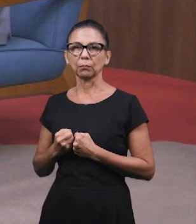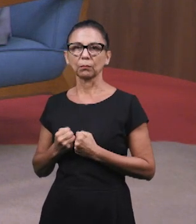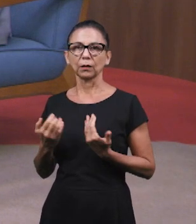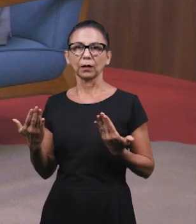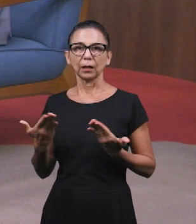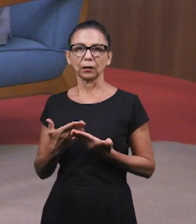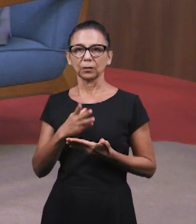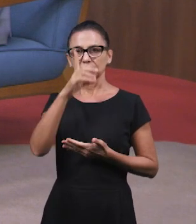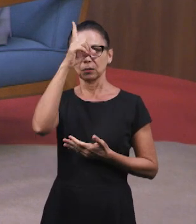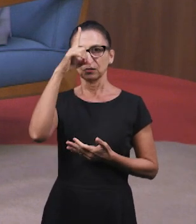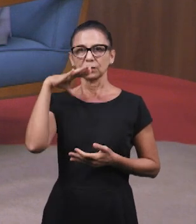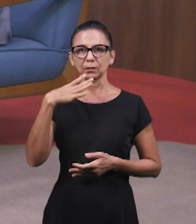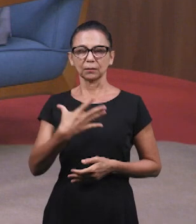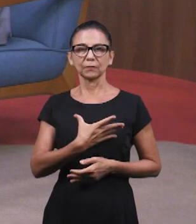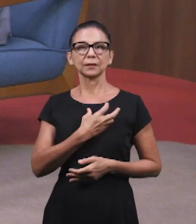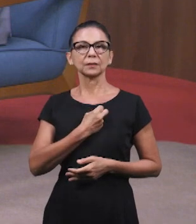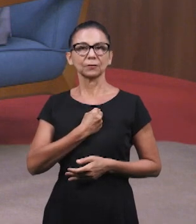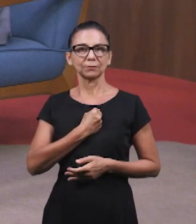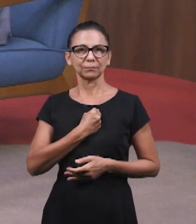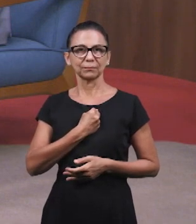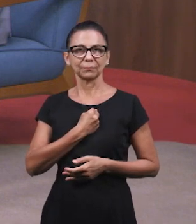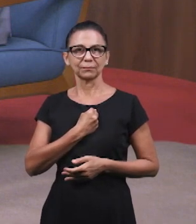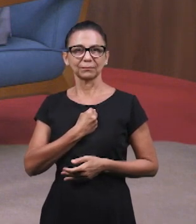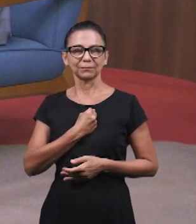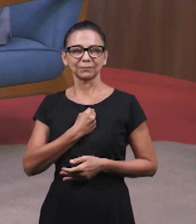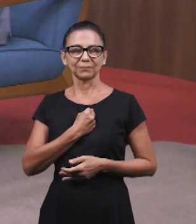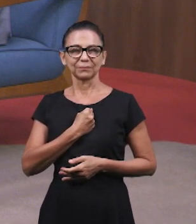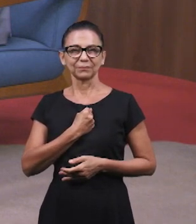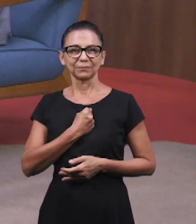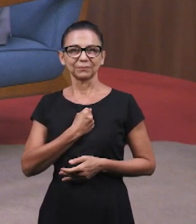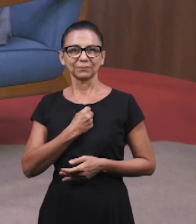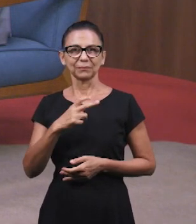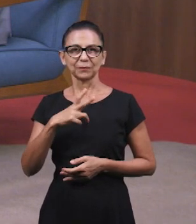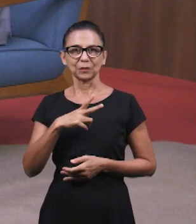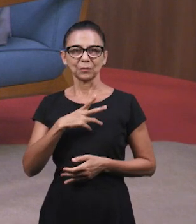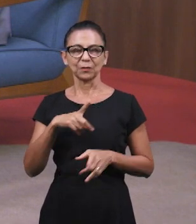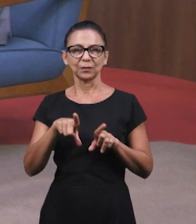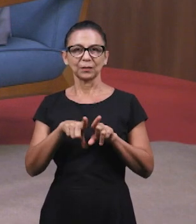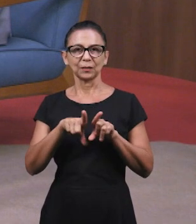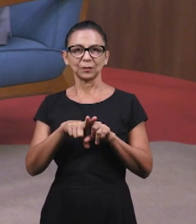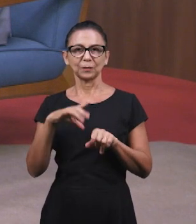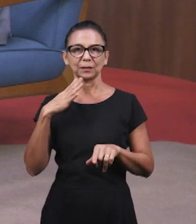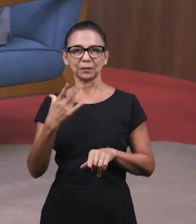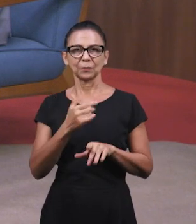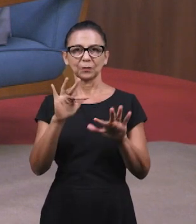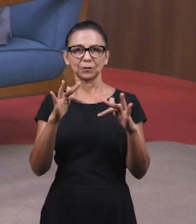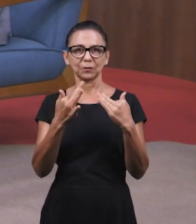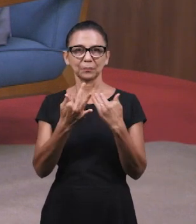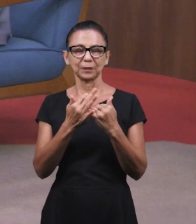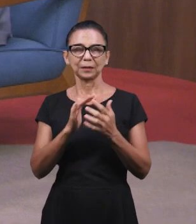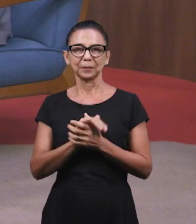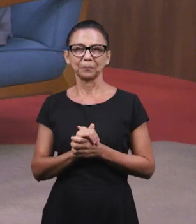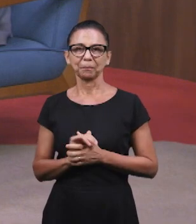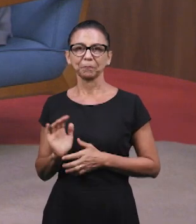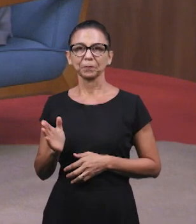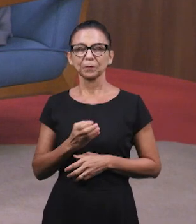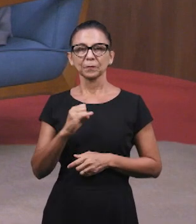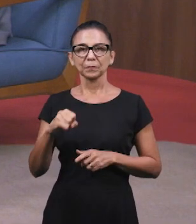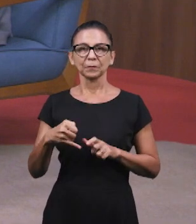voir le texte qui parle de ce sujet, Josué chapitre 6, verset 25, qui dit, ainsi a donné Josué la vie à